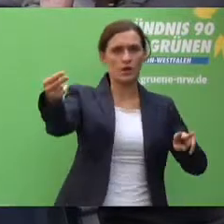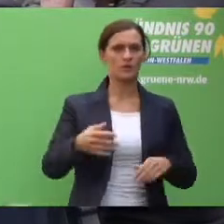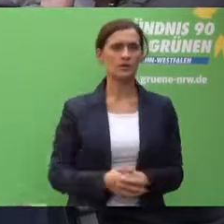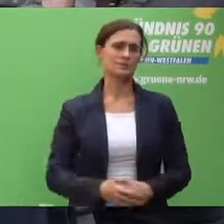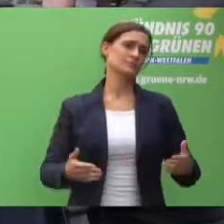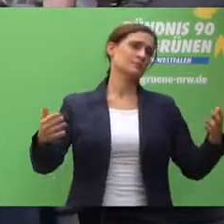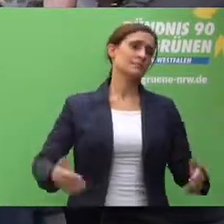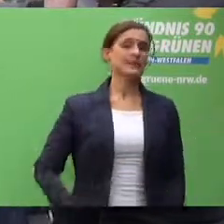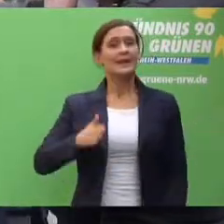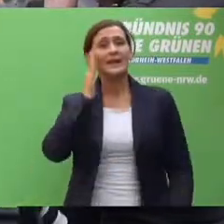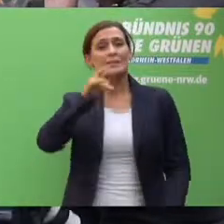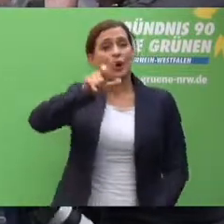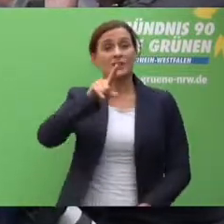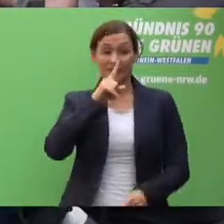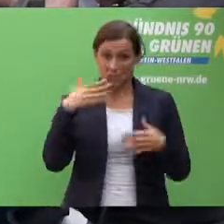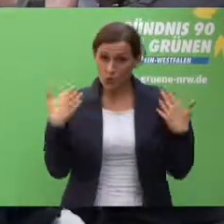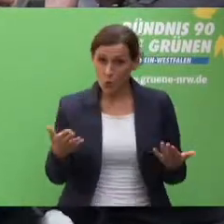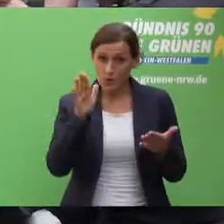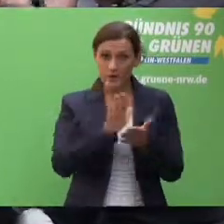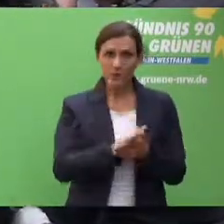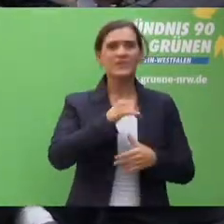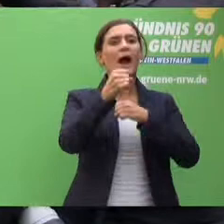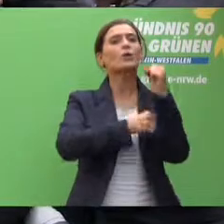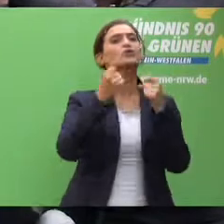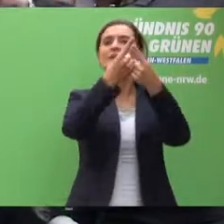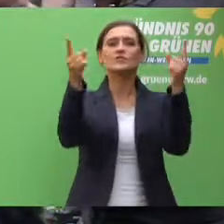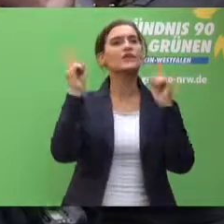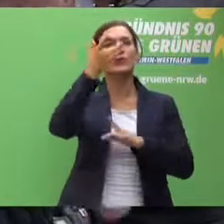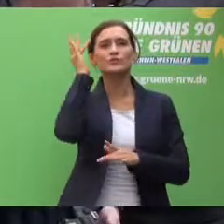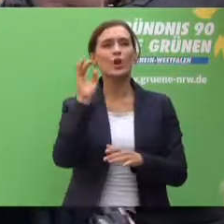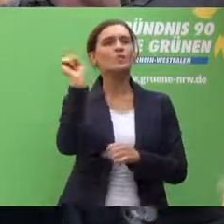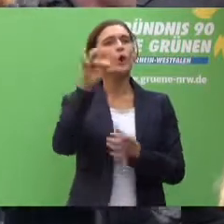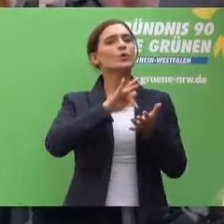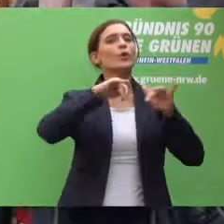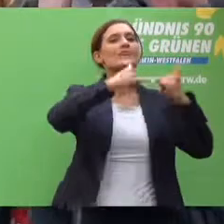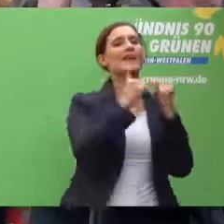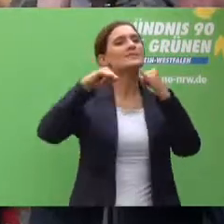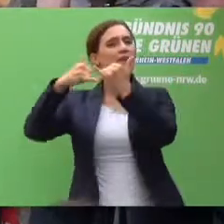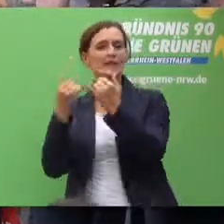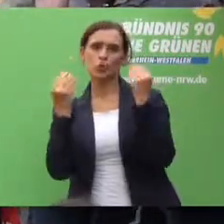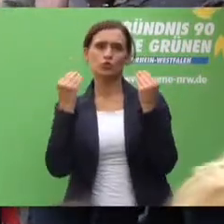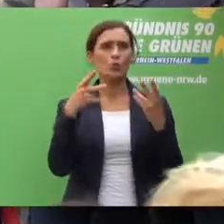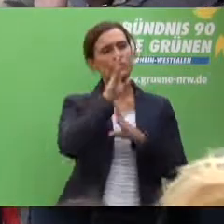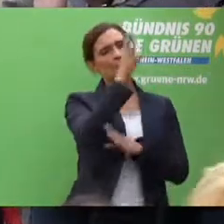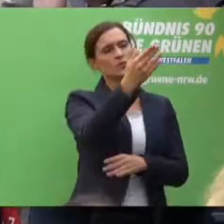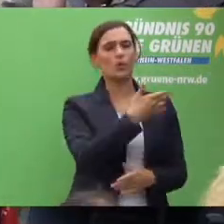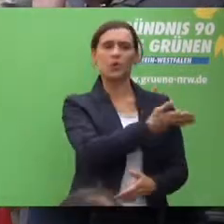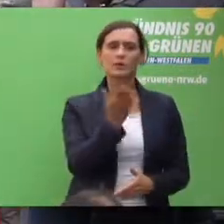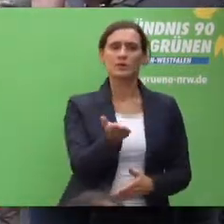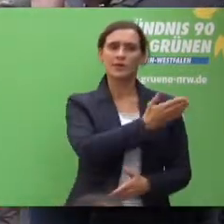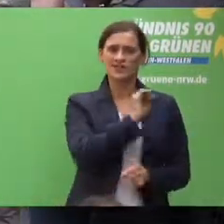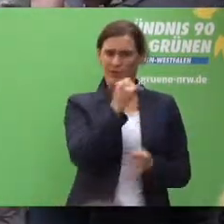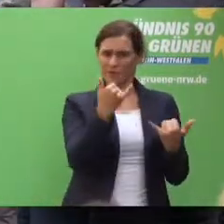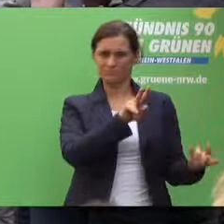so funktionieren würde, gäbe es keine Schwulen. Die meisten haben nämlich Hetero-Eltern. Und deswegen